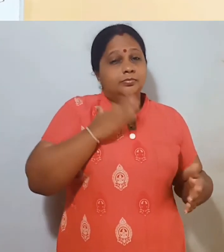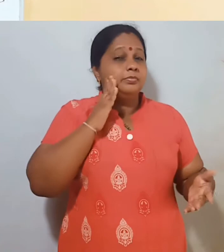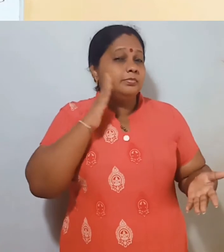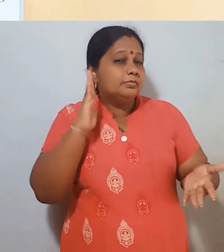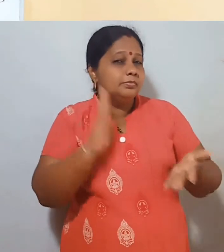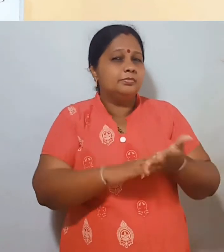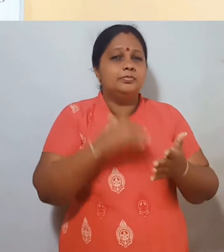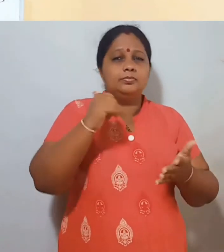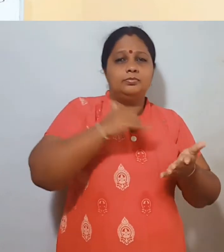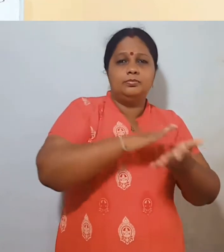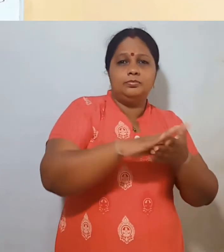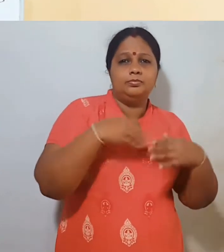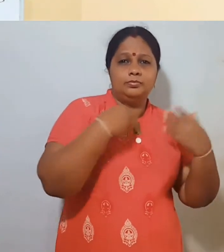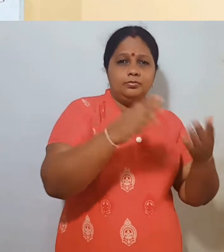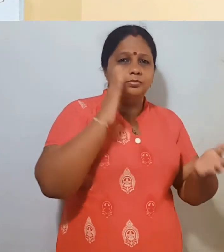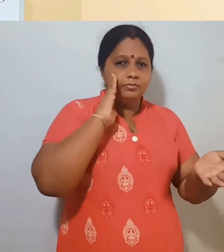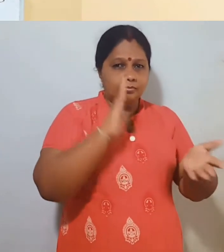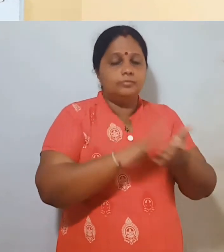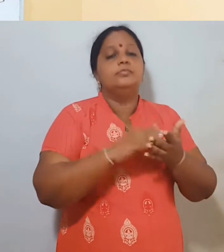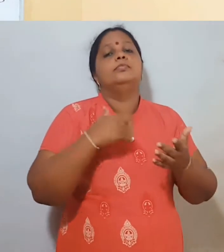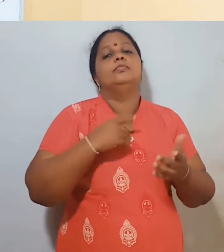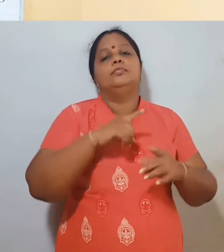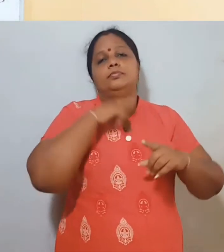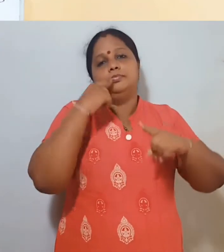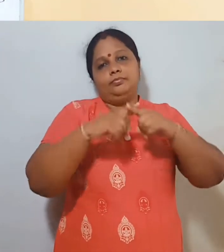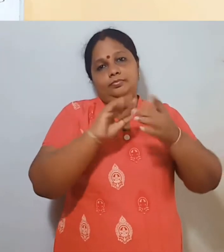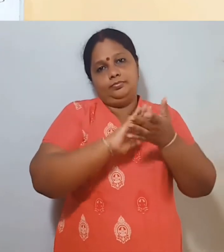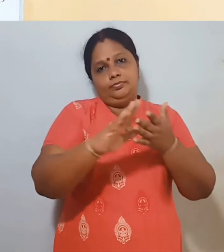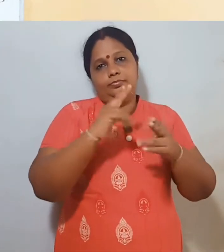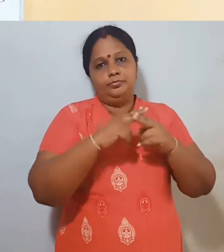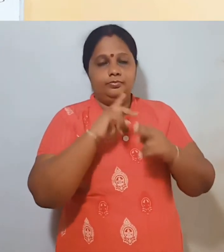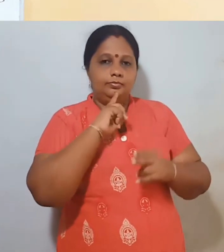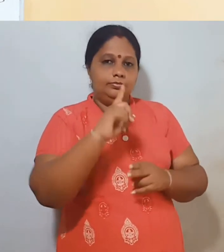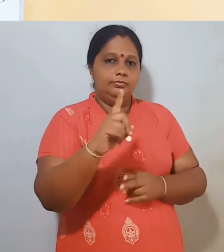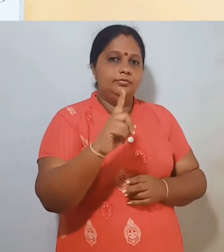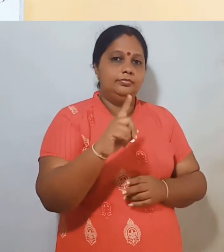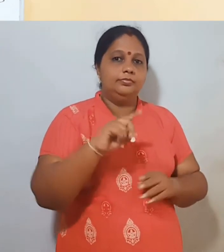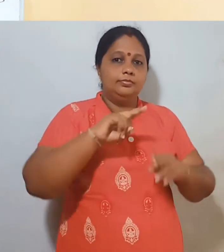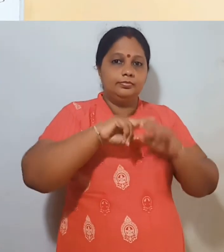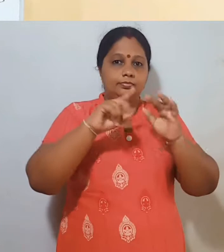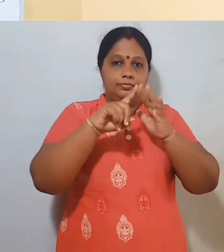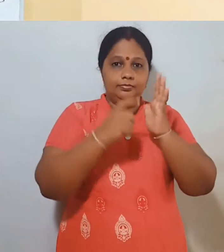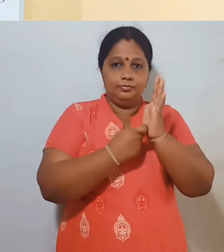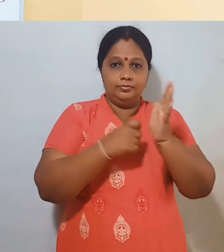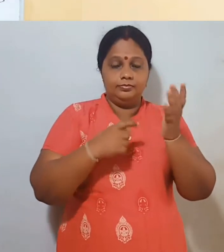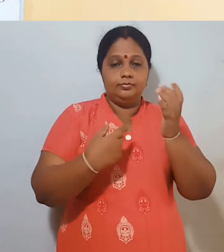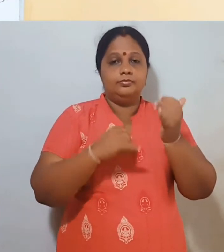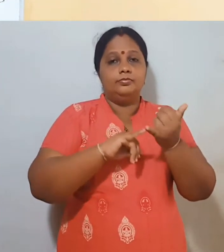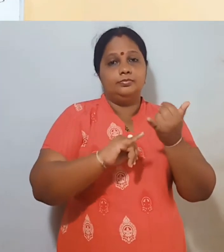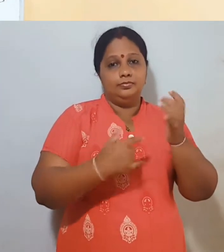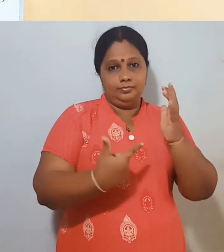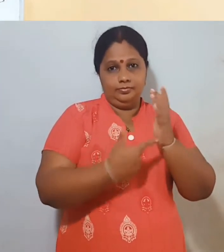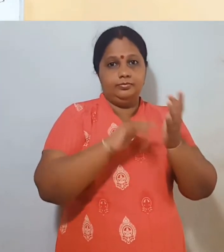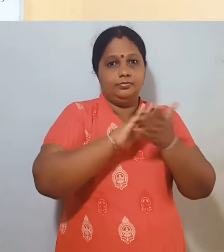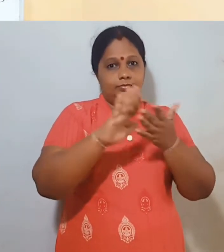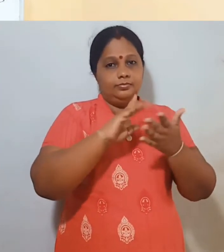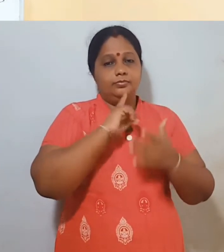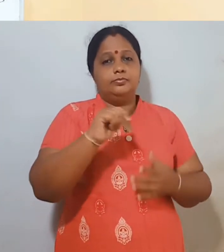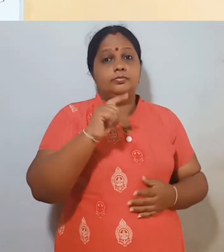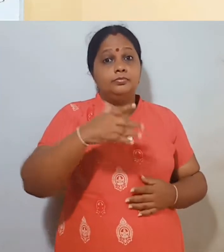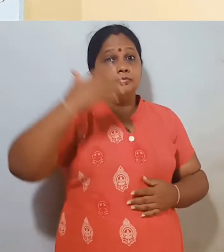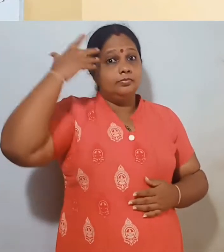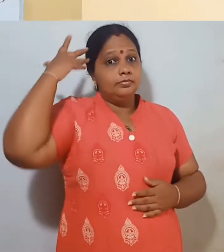என்ன உதவி செய்யலுமோ அது முதலுதவி. அந்த முதலுதவியால அவர் மரணத்தை தடுக்கலாம், அவருக்கு நடக்க